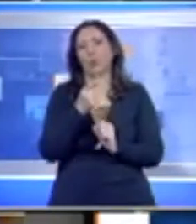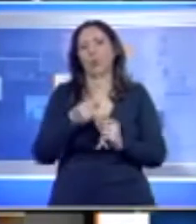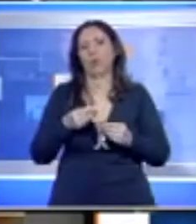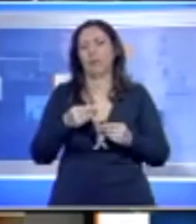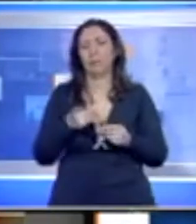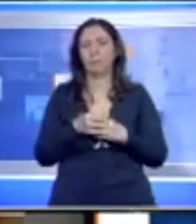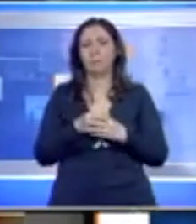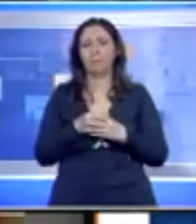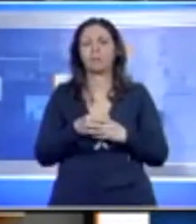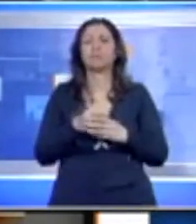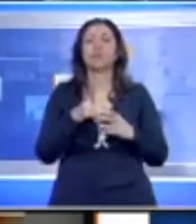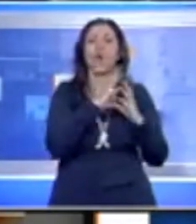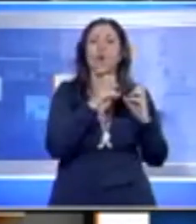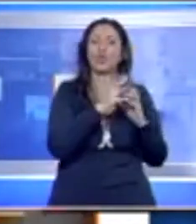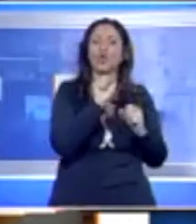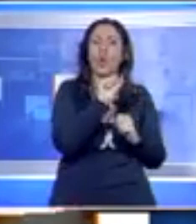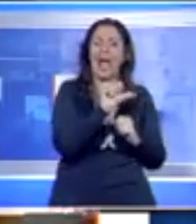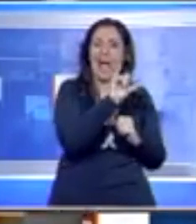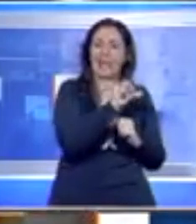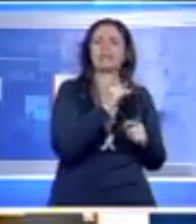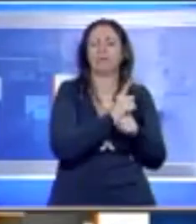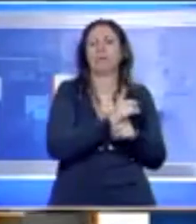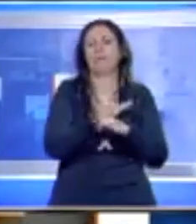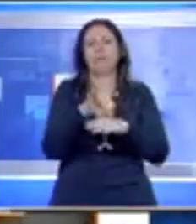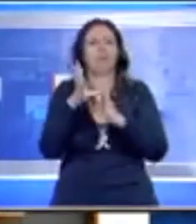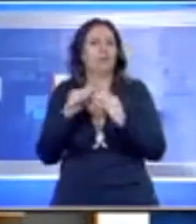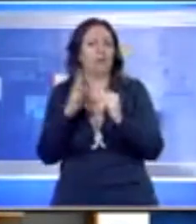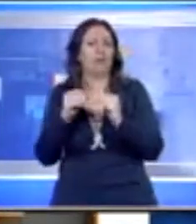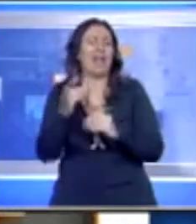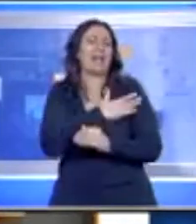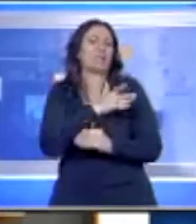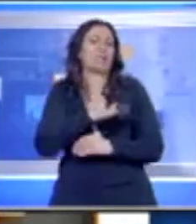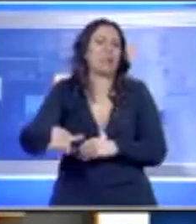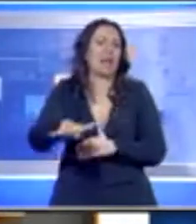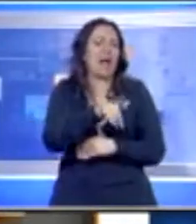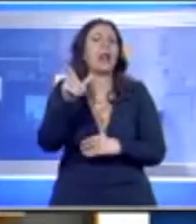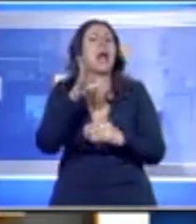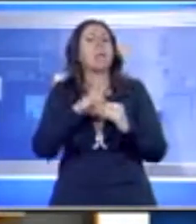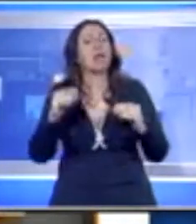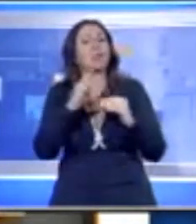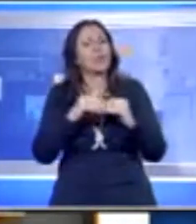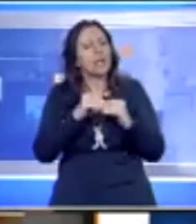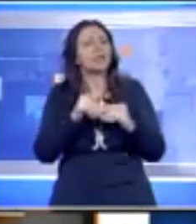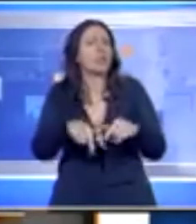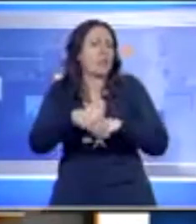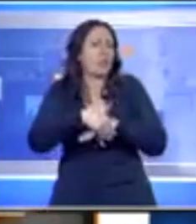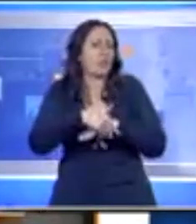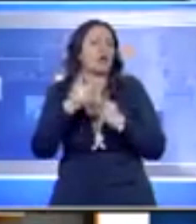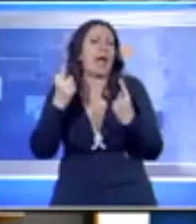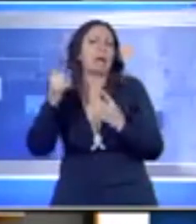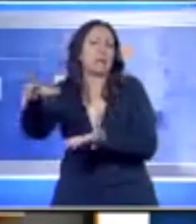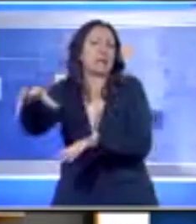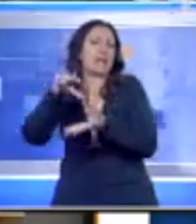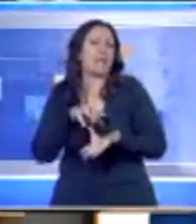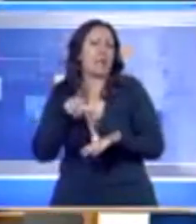contribuiranno anche al consorzio asi in liquidazione responsabile dell'area che ha promesso una manutenzione transitoria in attesa dello stanziamento dei fondi